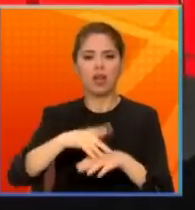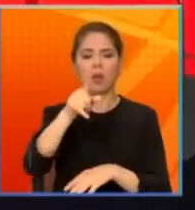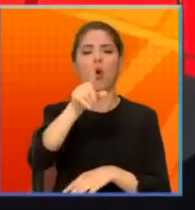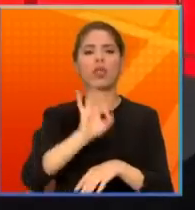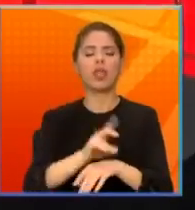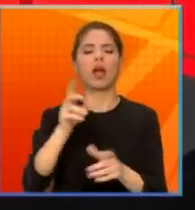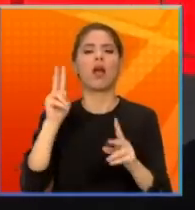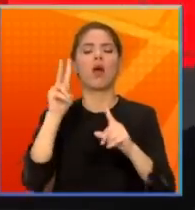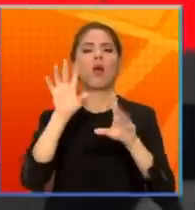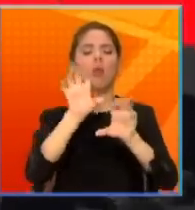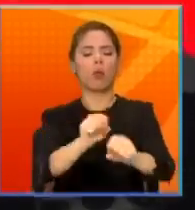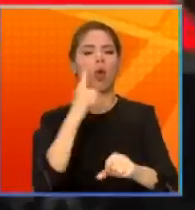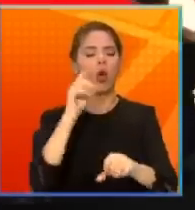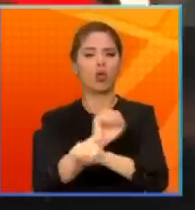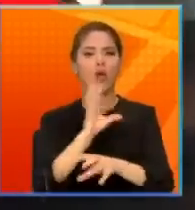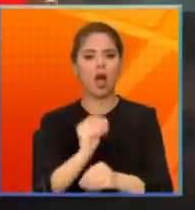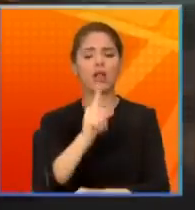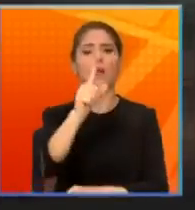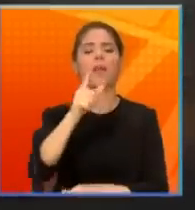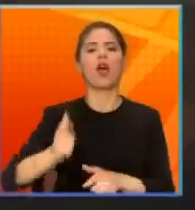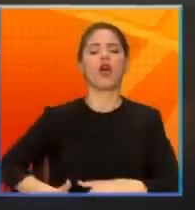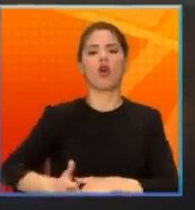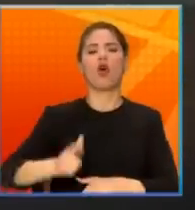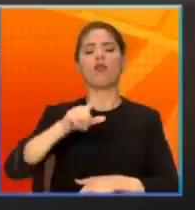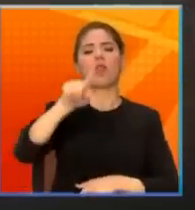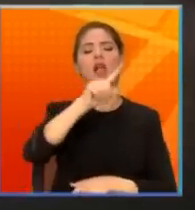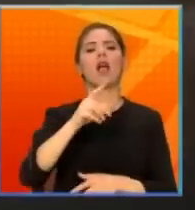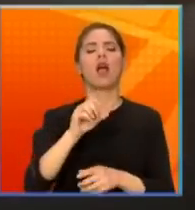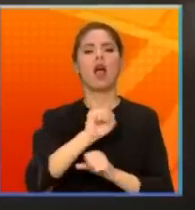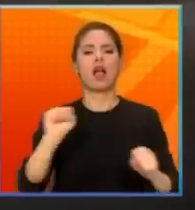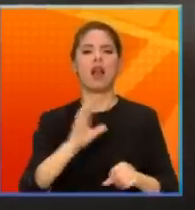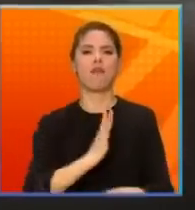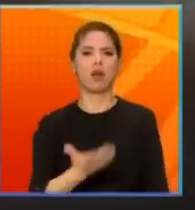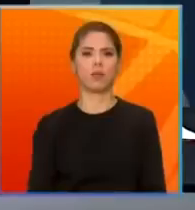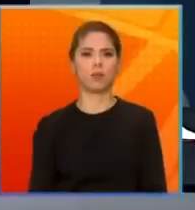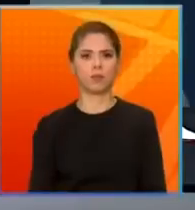Tedavi altına alınan görevlilerden birinin durumu ağır.